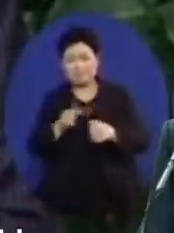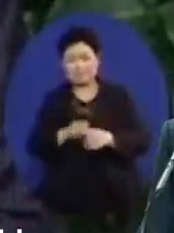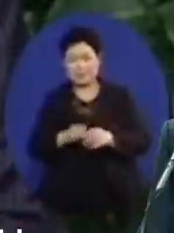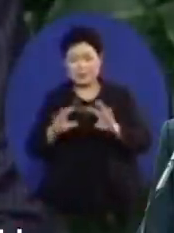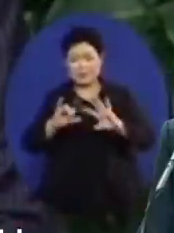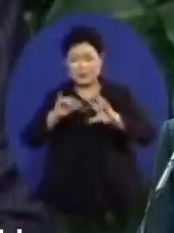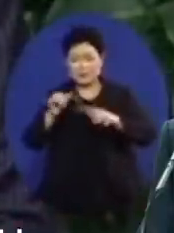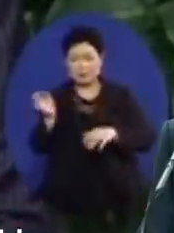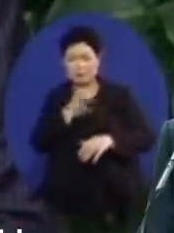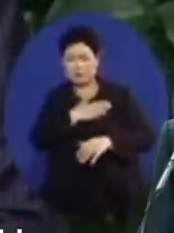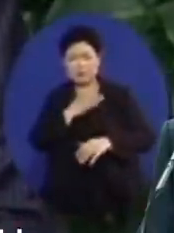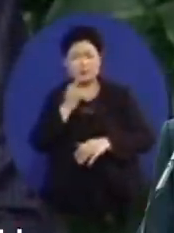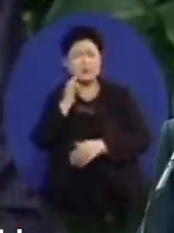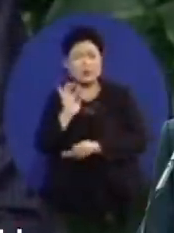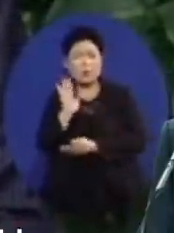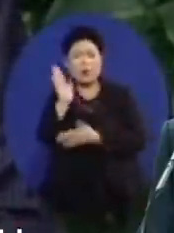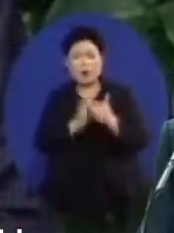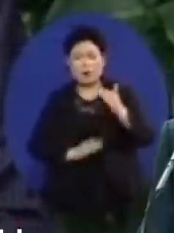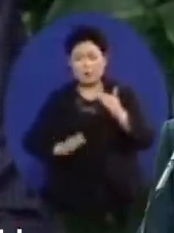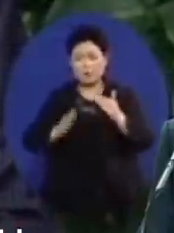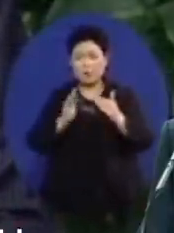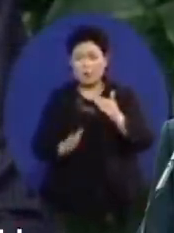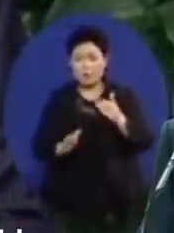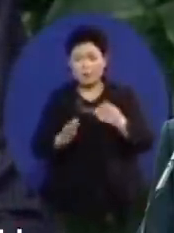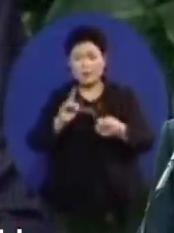세상의 부귀 영화 공명